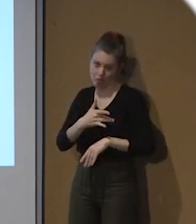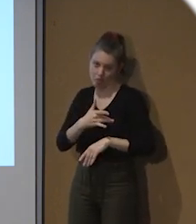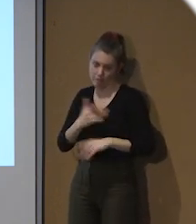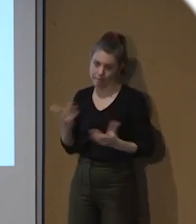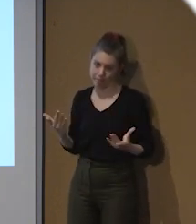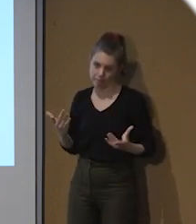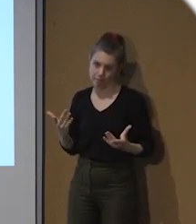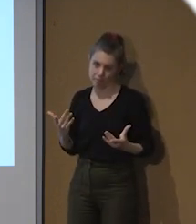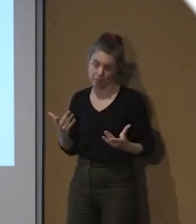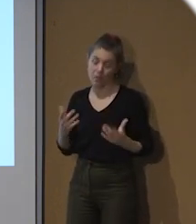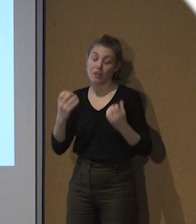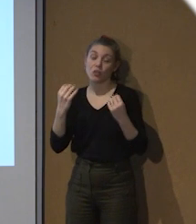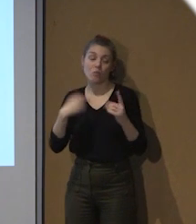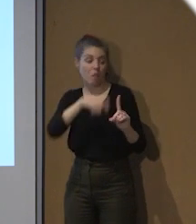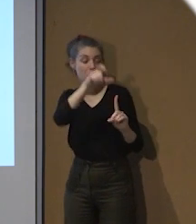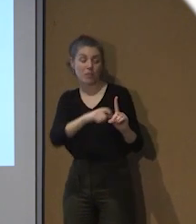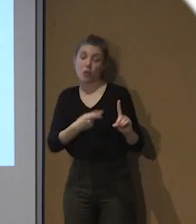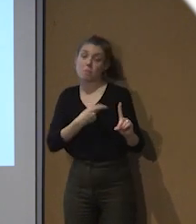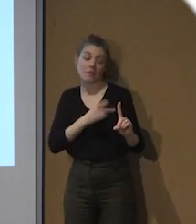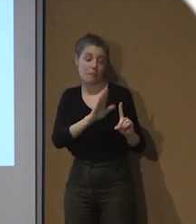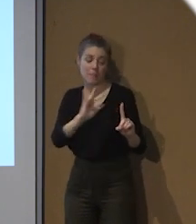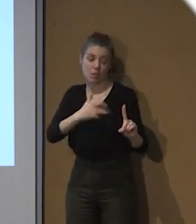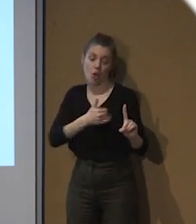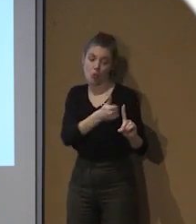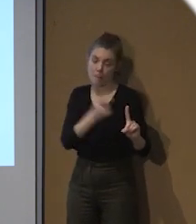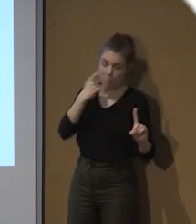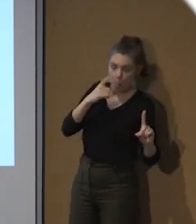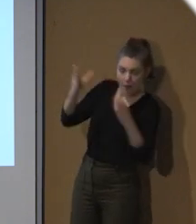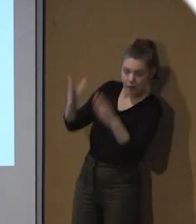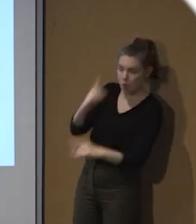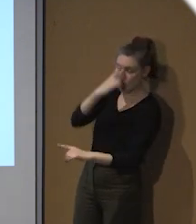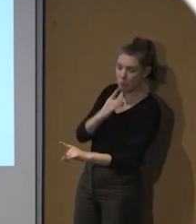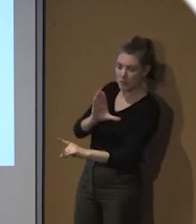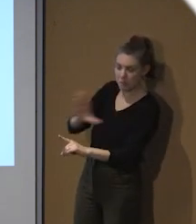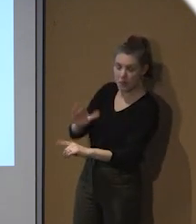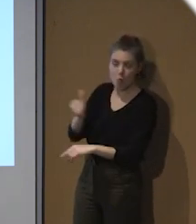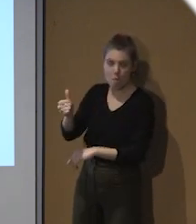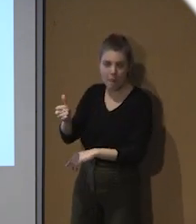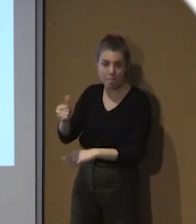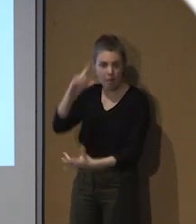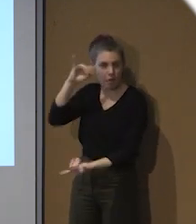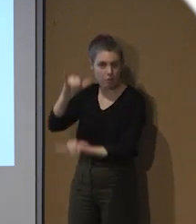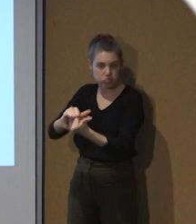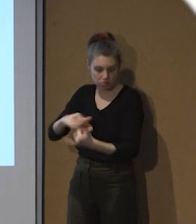Le cardiologue dit, les sportifs victimes de mort subite sont des cardiaques qui s'ignorent.